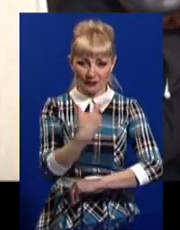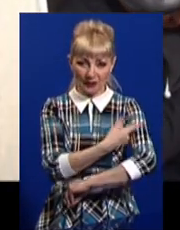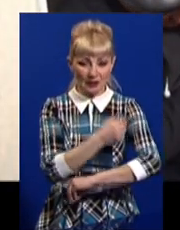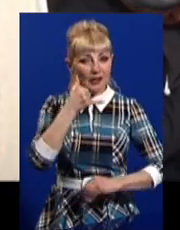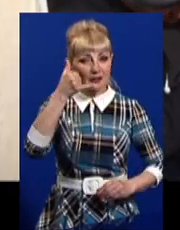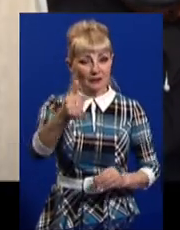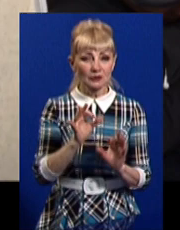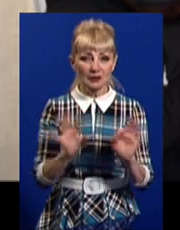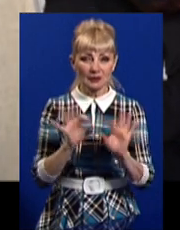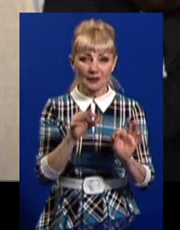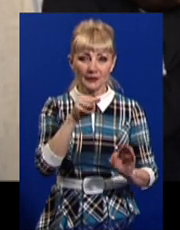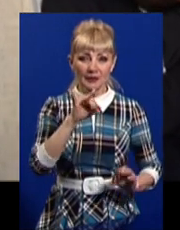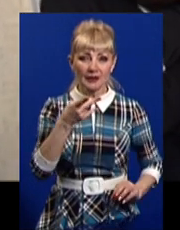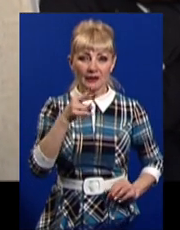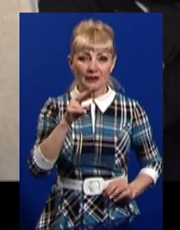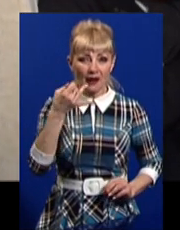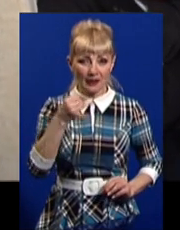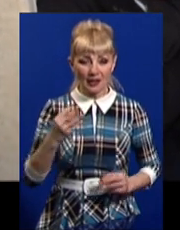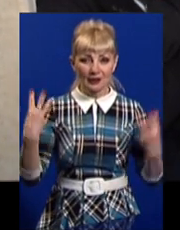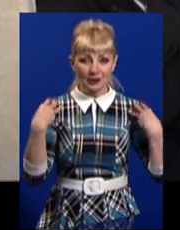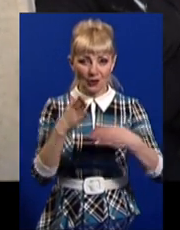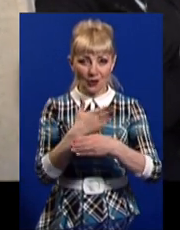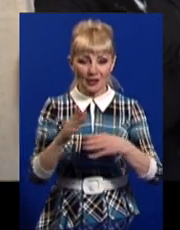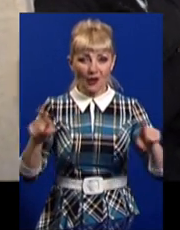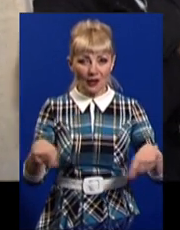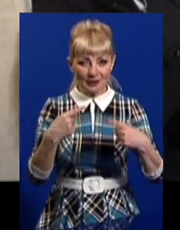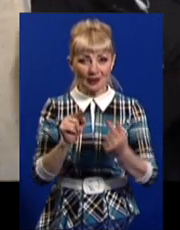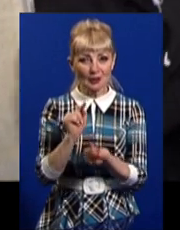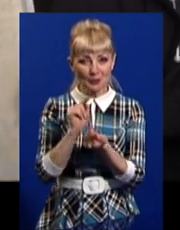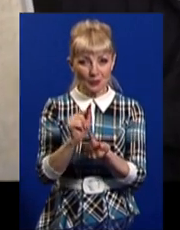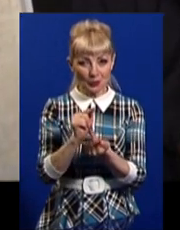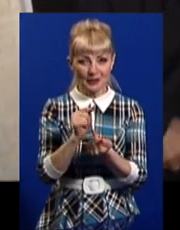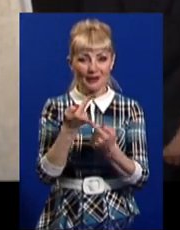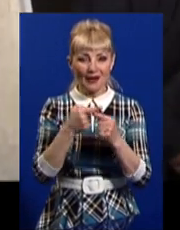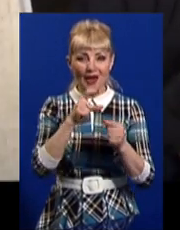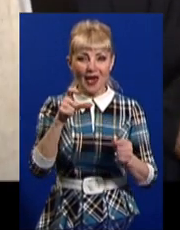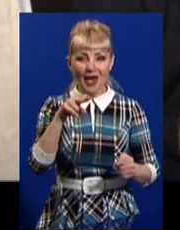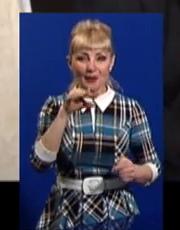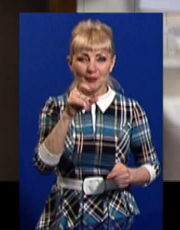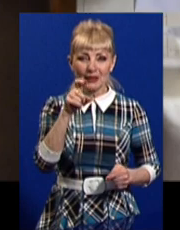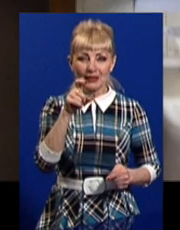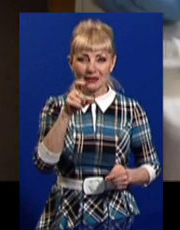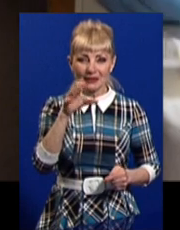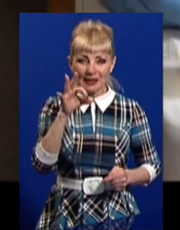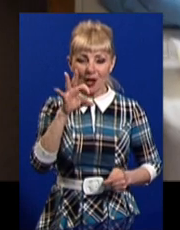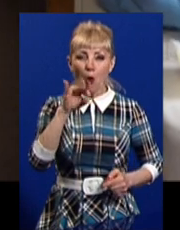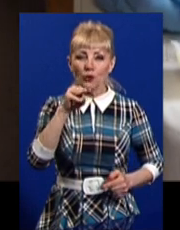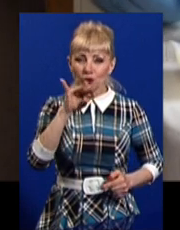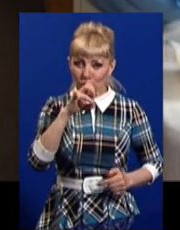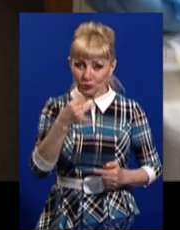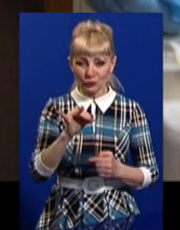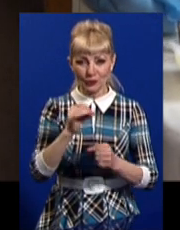телефоном розповів Євген Тіняєв, начальник відділу організації протиепізоотичної роботи обласного управління